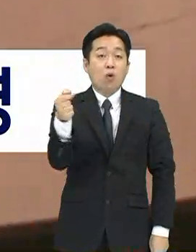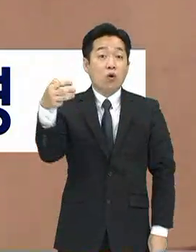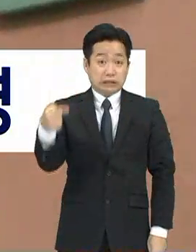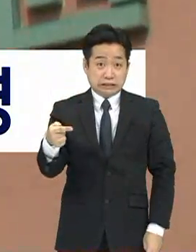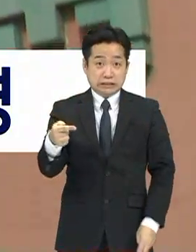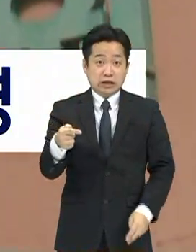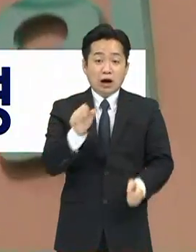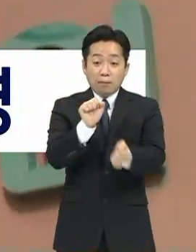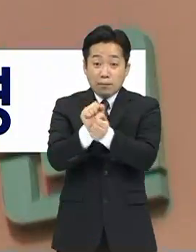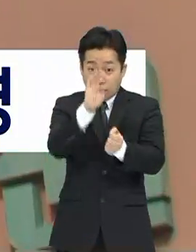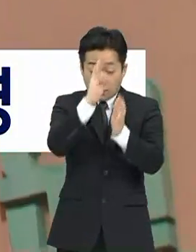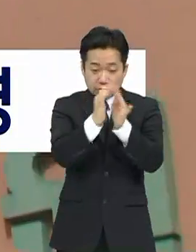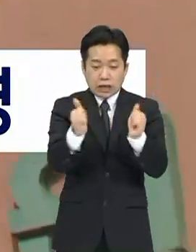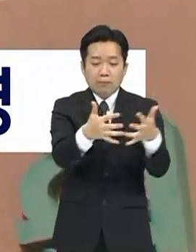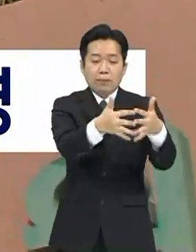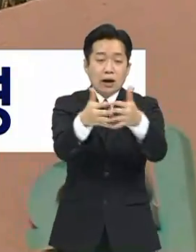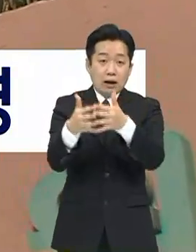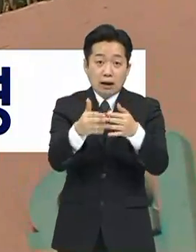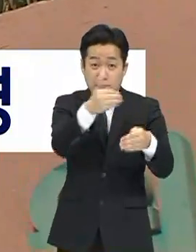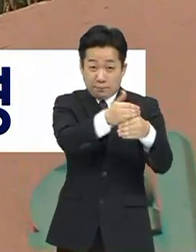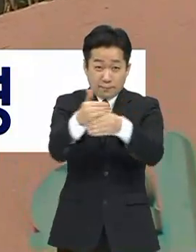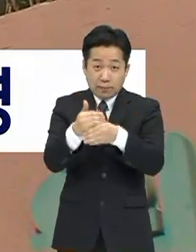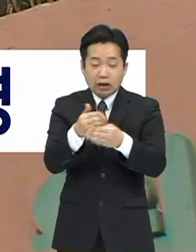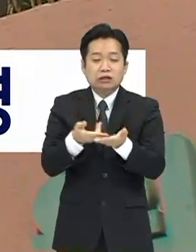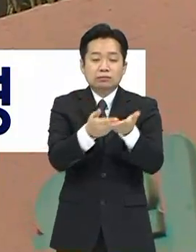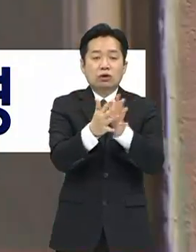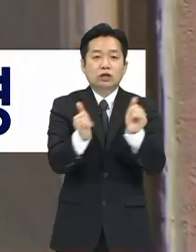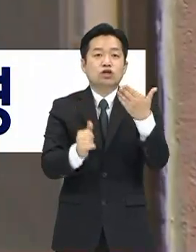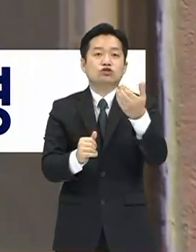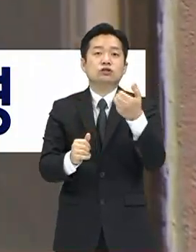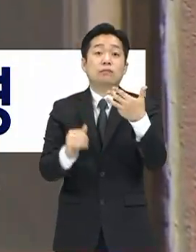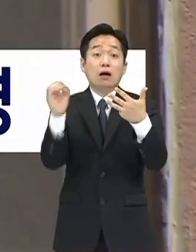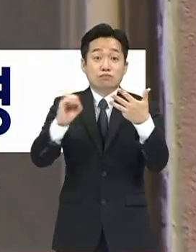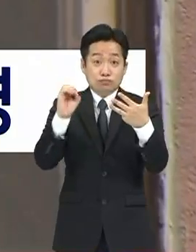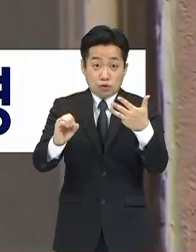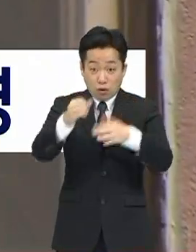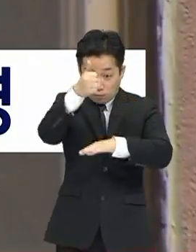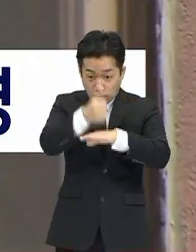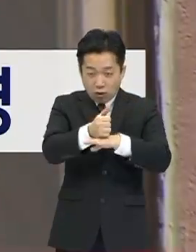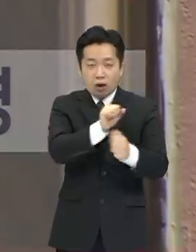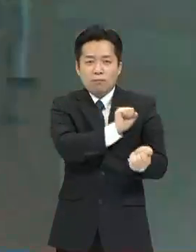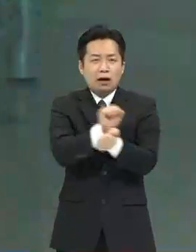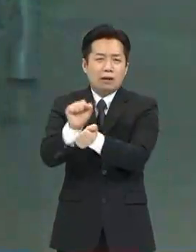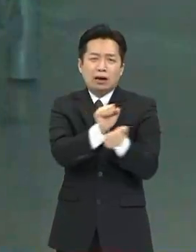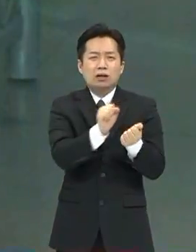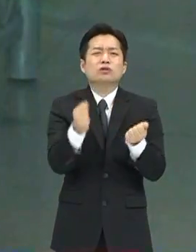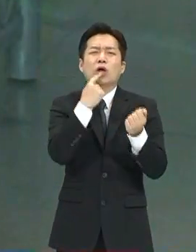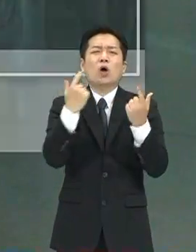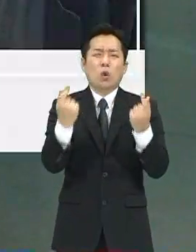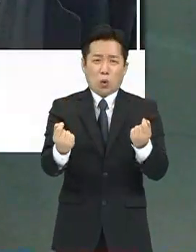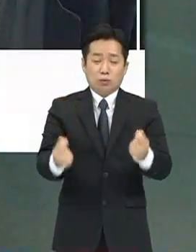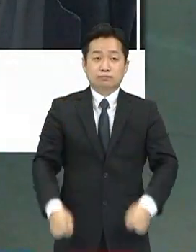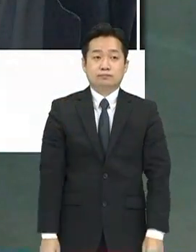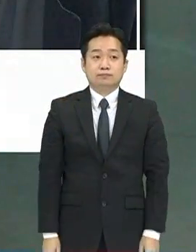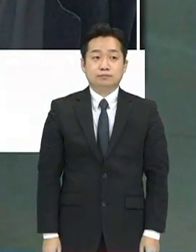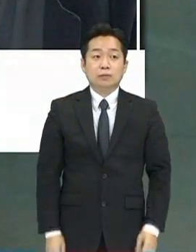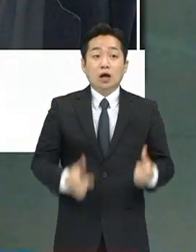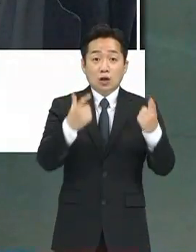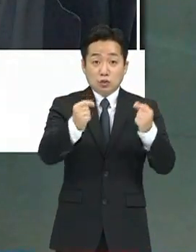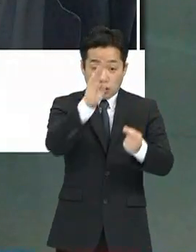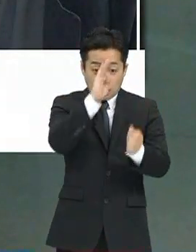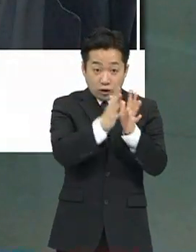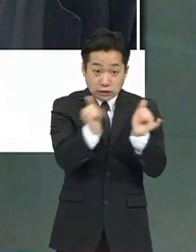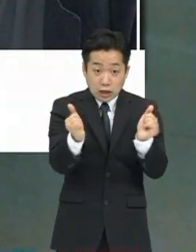총도 대남병원에서는 병동 입원 환자의 98%가 결국 감염됐습니다. 지금 동일 집단